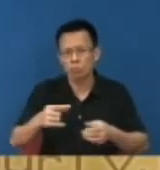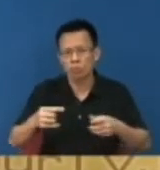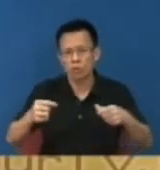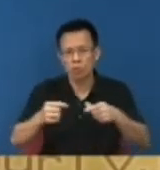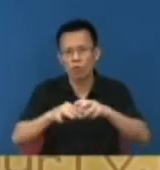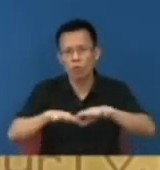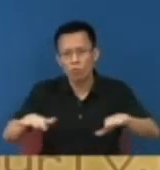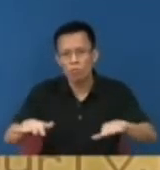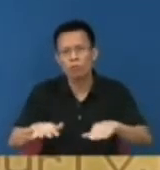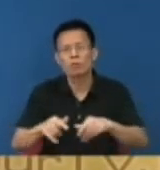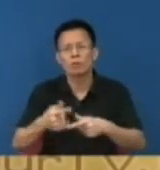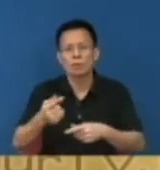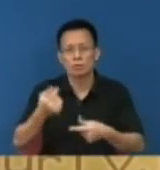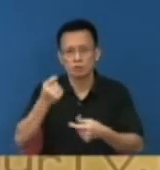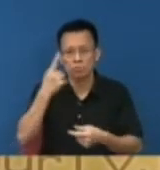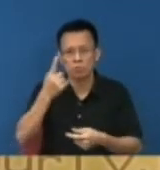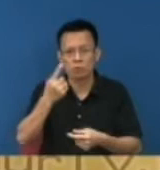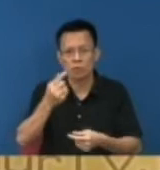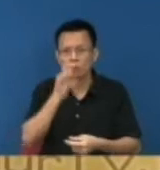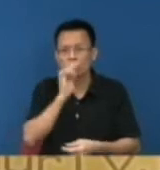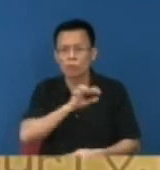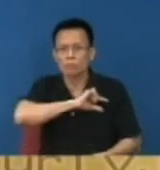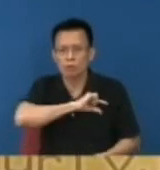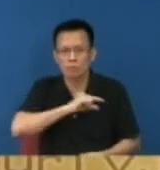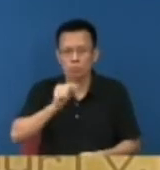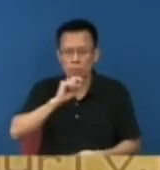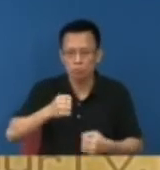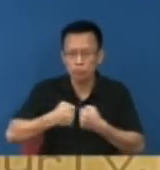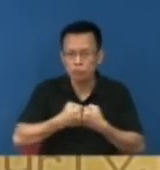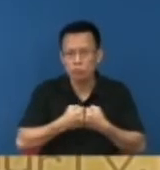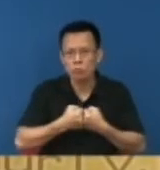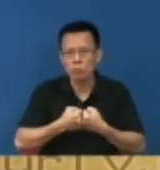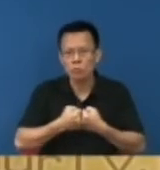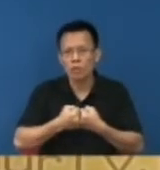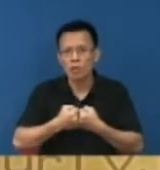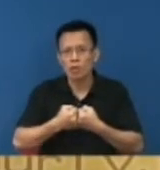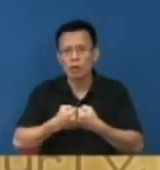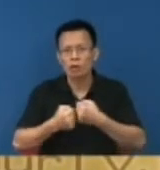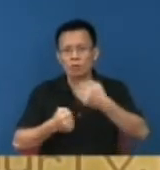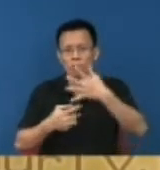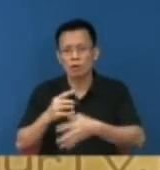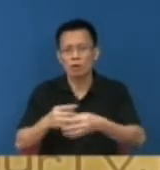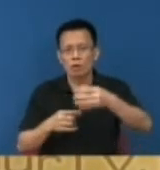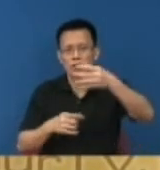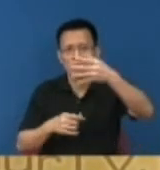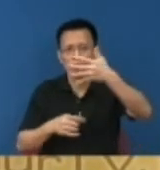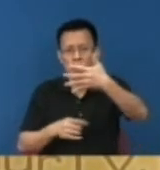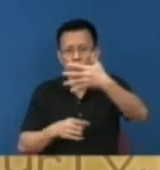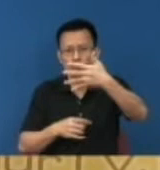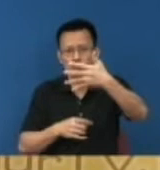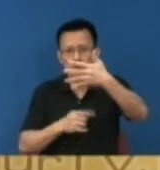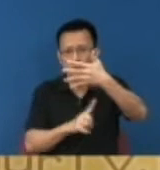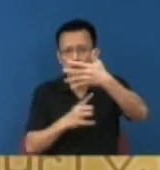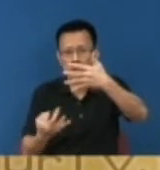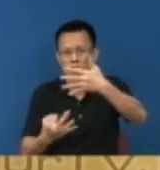個當時的特務是有衝突的呢？又或者當五一三大絕食的時候，當這